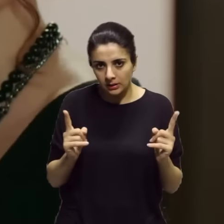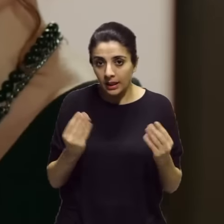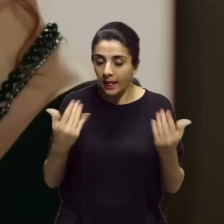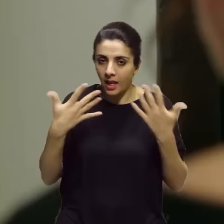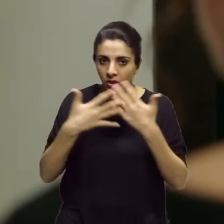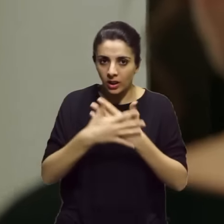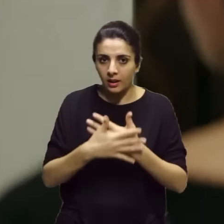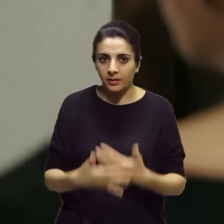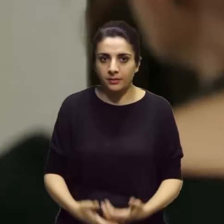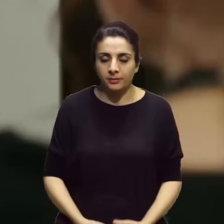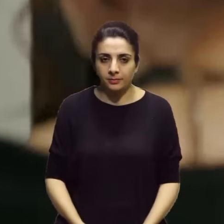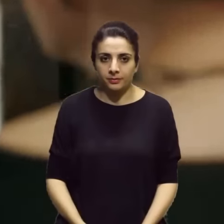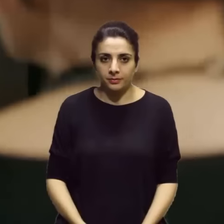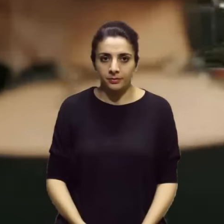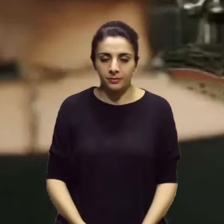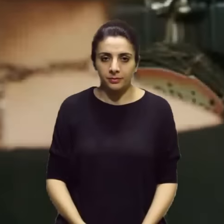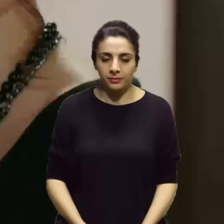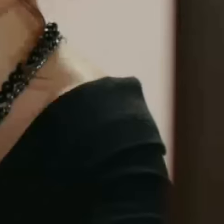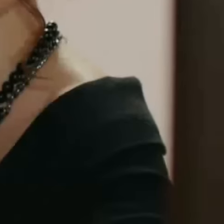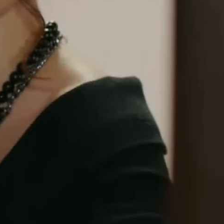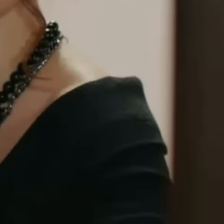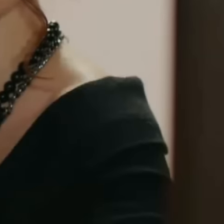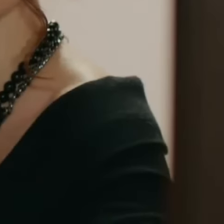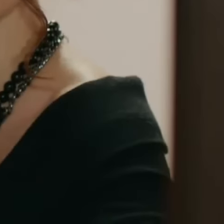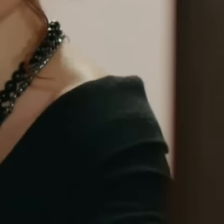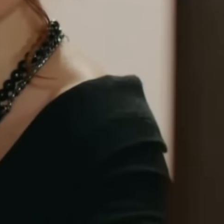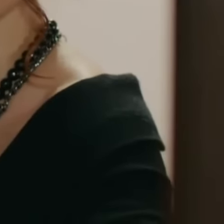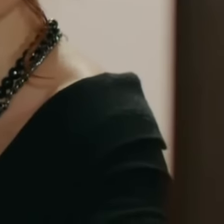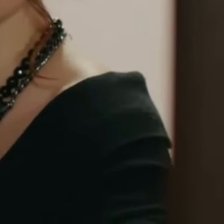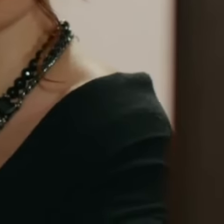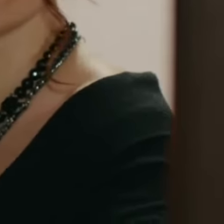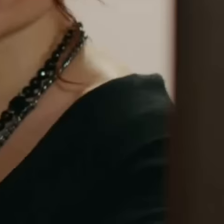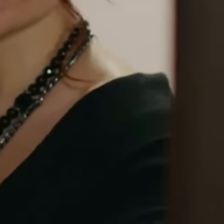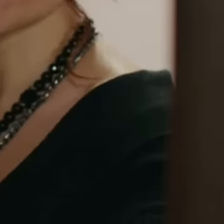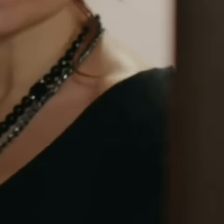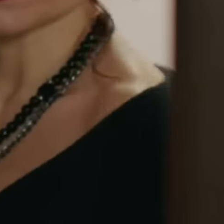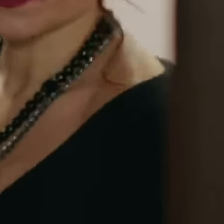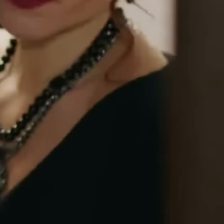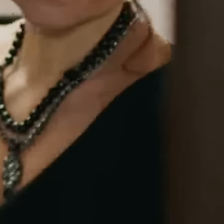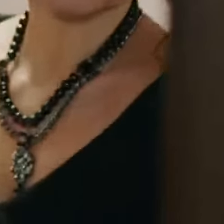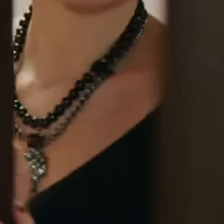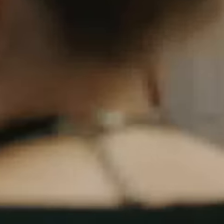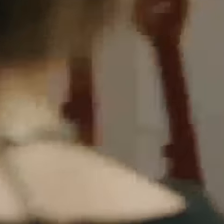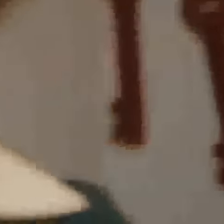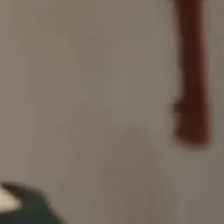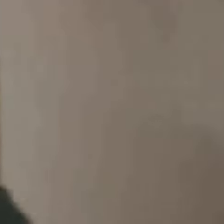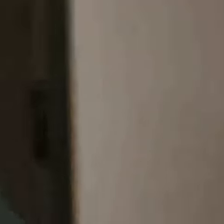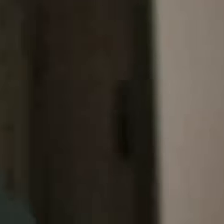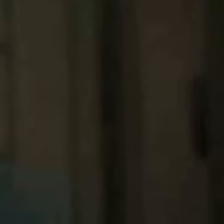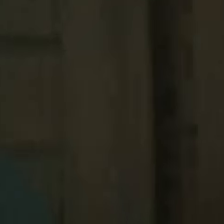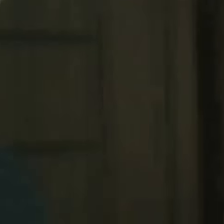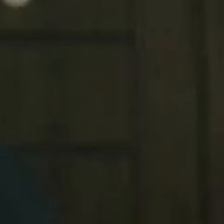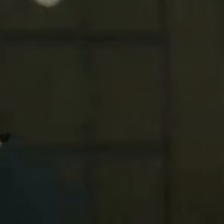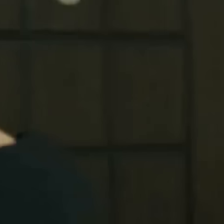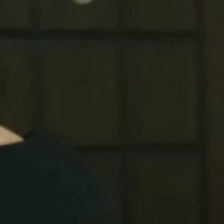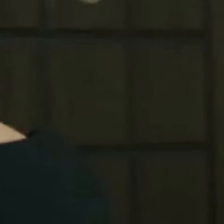İyi geceler. Aa. ağırdan kapıyı